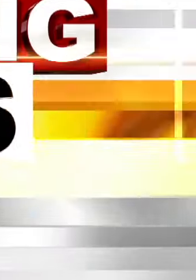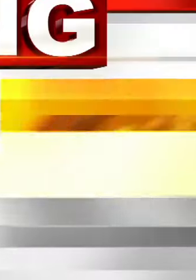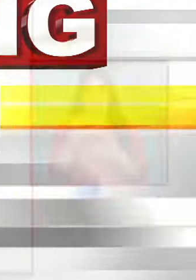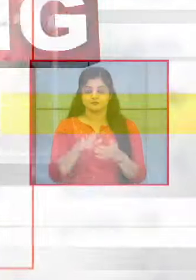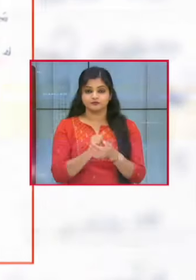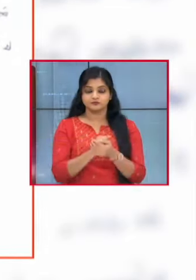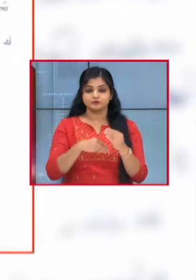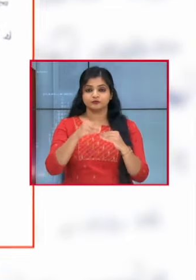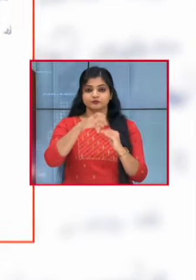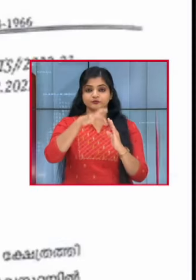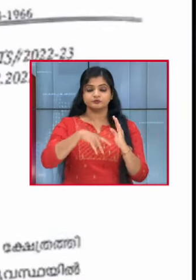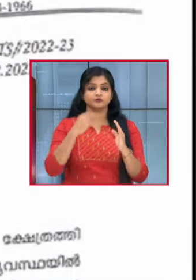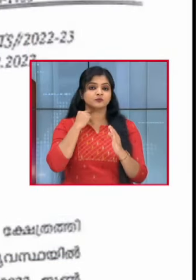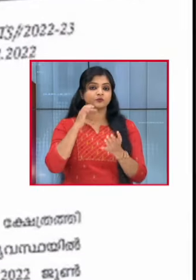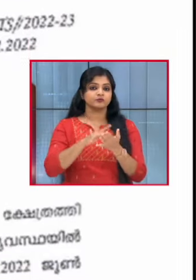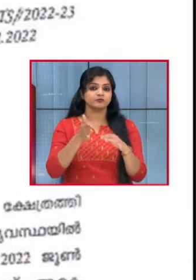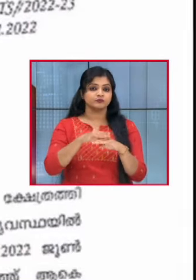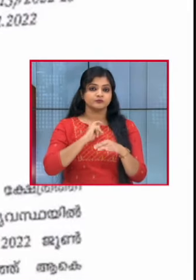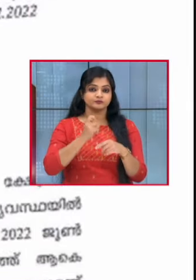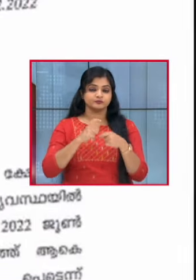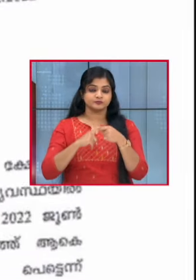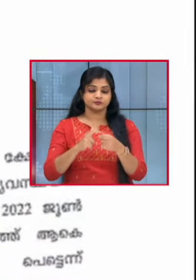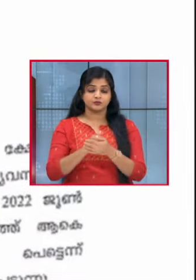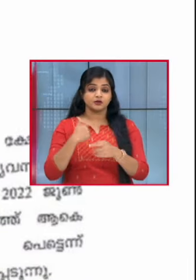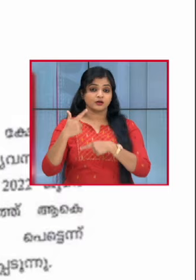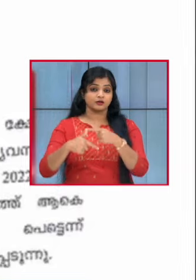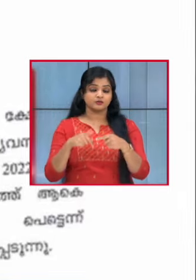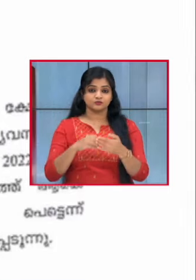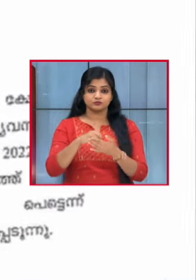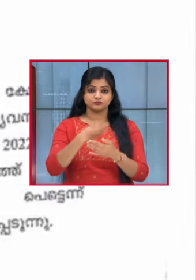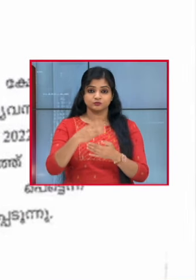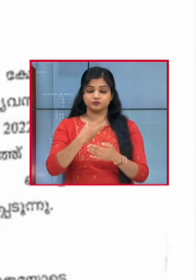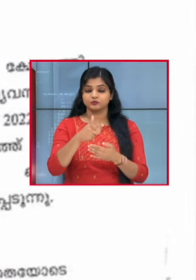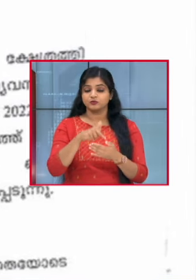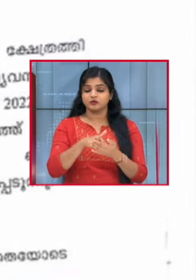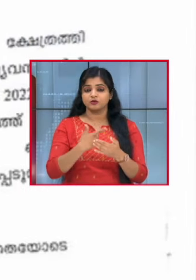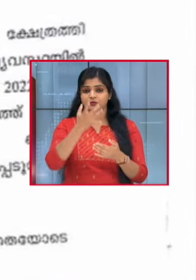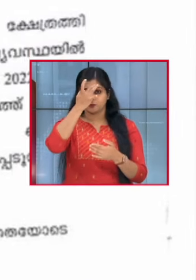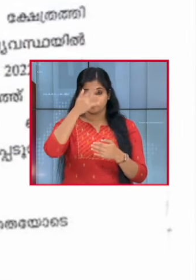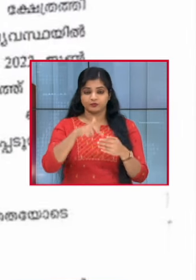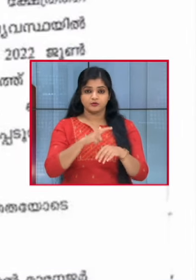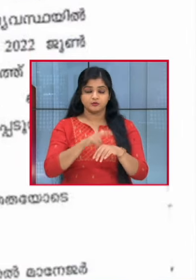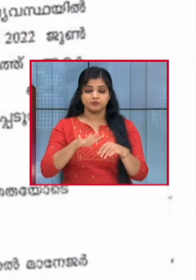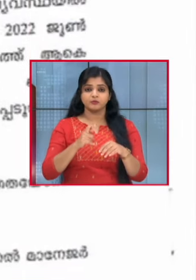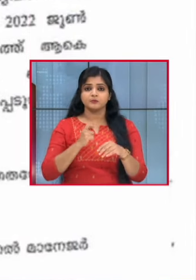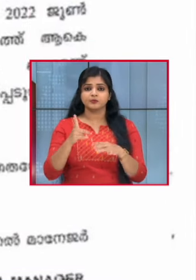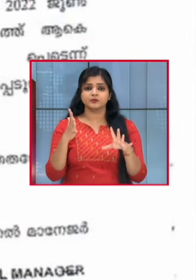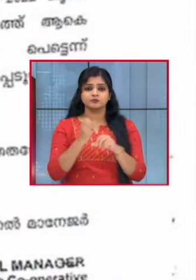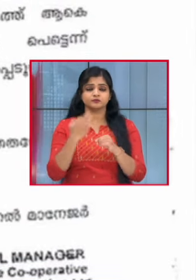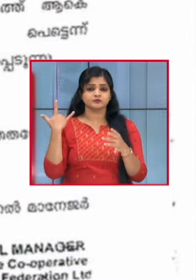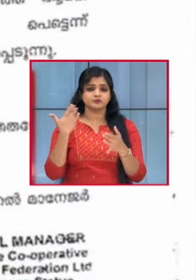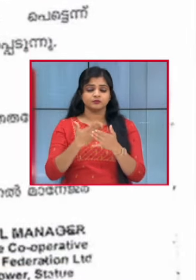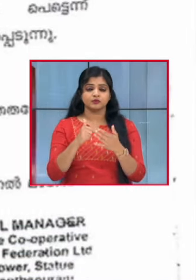ചേരുന്നു വിശദാംശങ്ങളുമായി. ഗിരീഷ്, ഈ നിത്യപൂജ തന്നെ പ്രതിസന്ധിയിലാകുന്ന തരത്തിലേക്ക് ഇങ്ങനെ ഒരു കുടിശ്ശിക വന്നത് എന്തുകൊണ്ടാണ്?